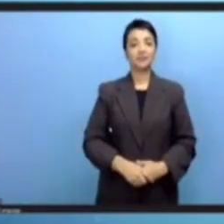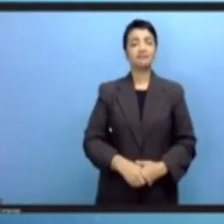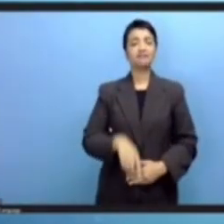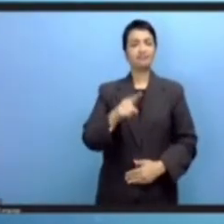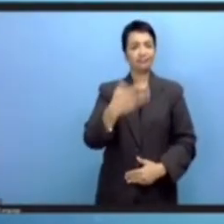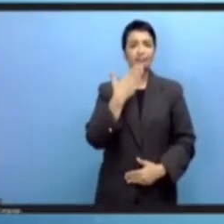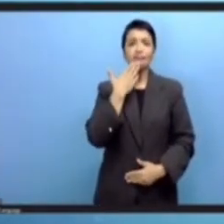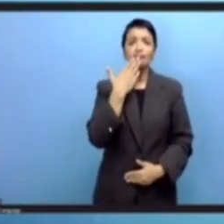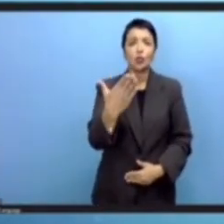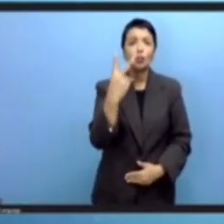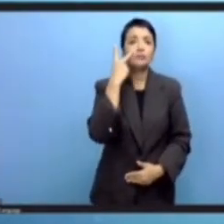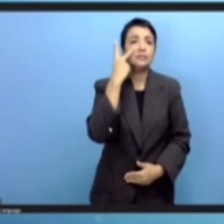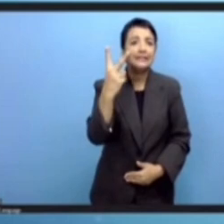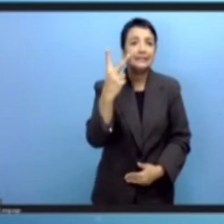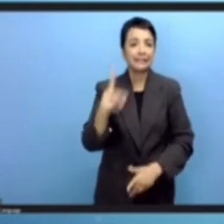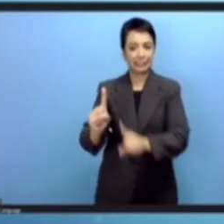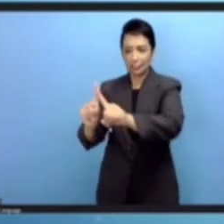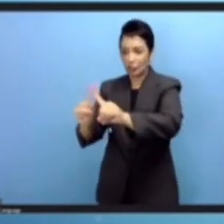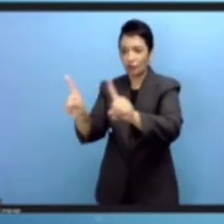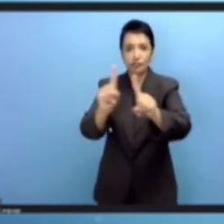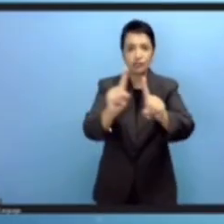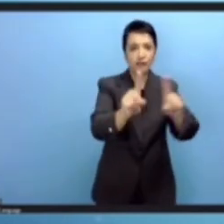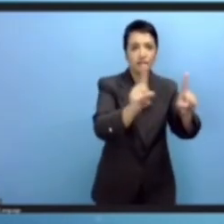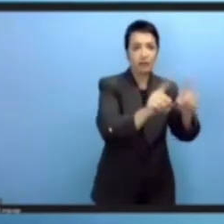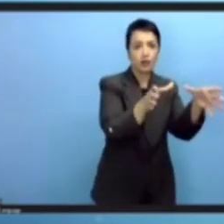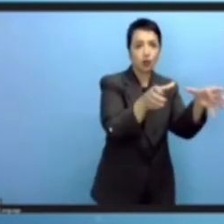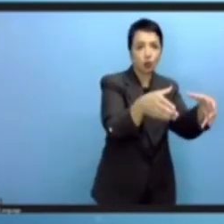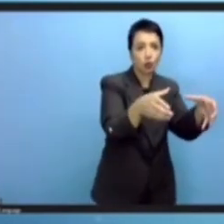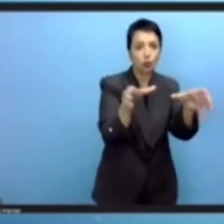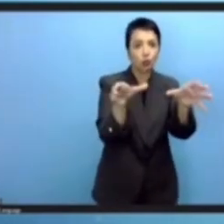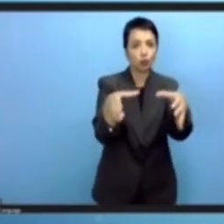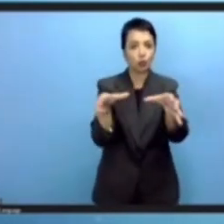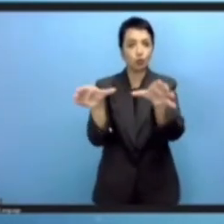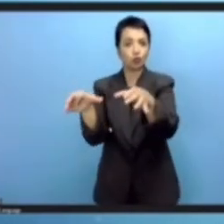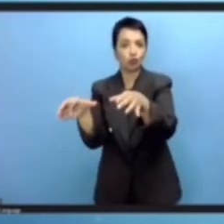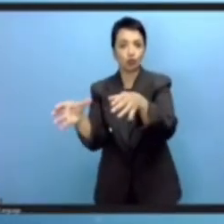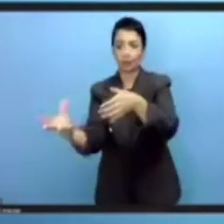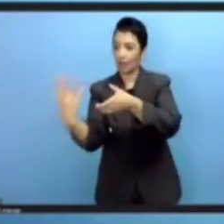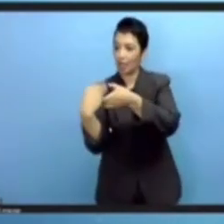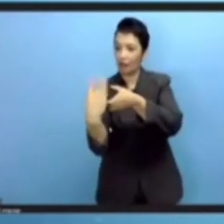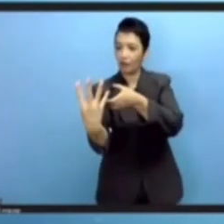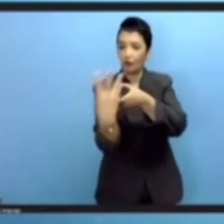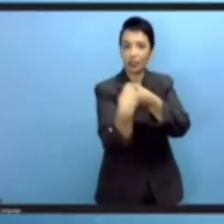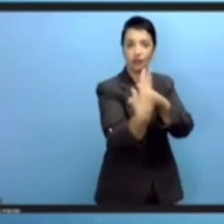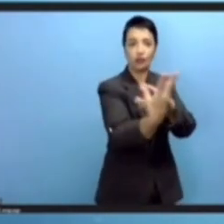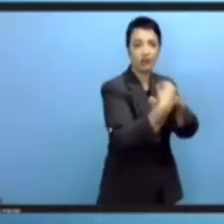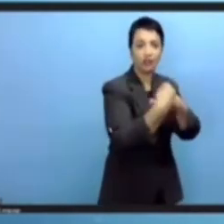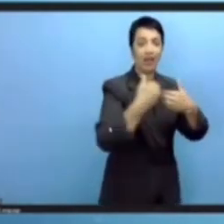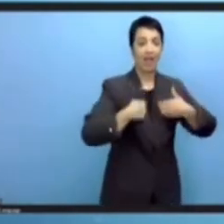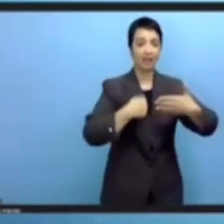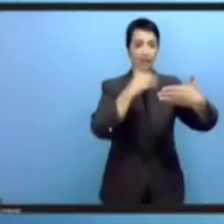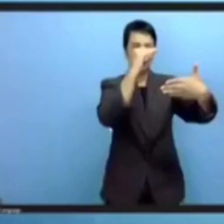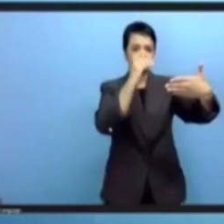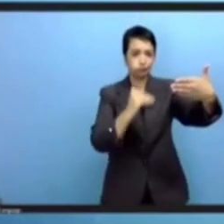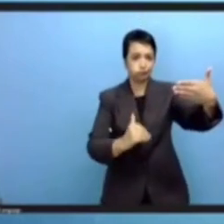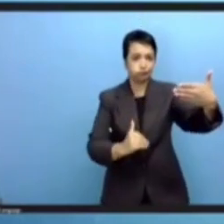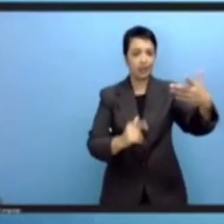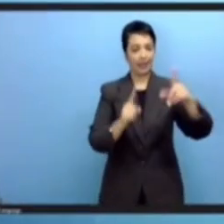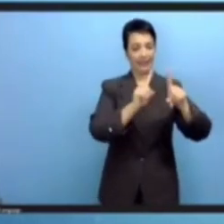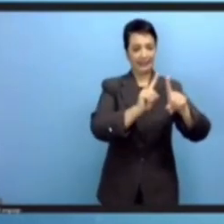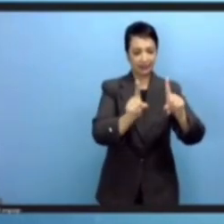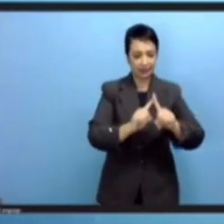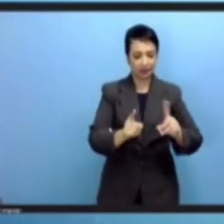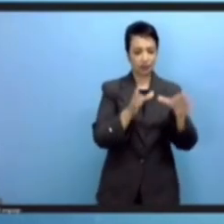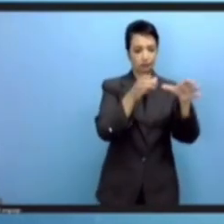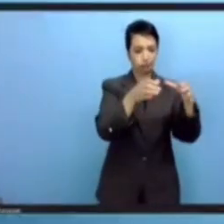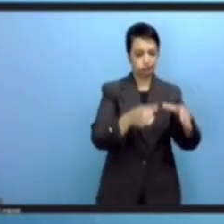aussi je vois que c'est une communauté qui a plusieurs parties prenantes qui s'expriment